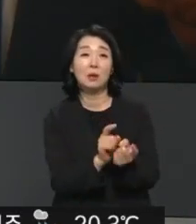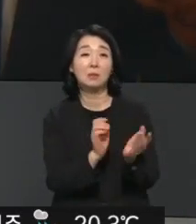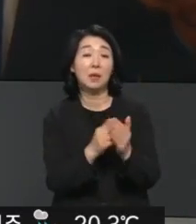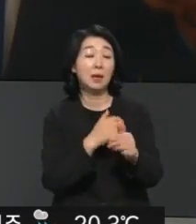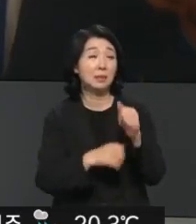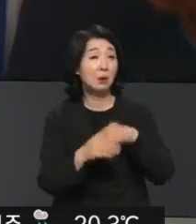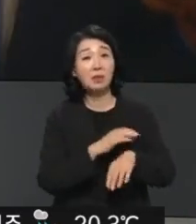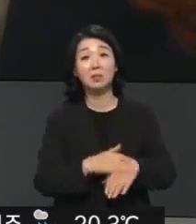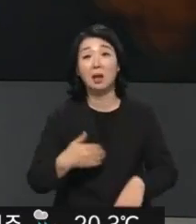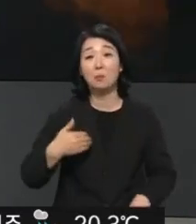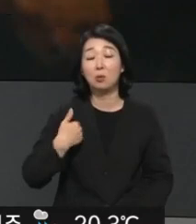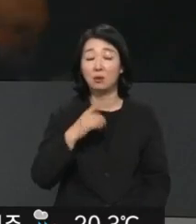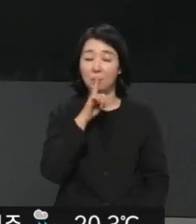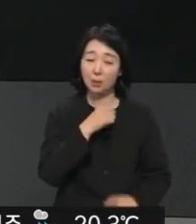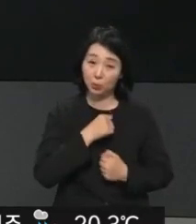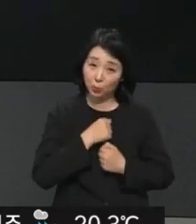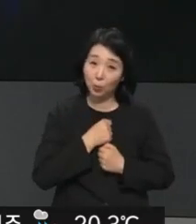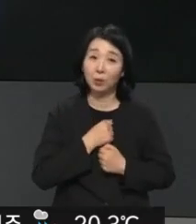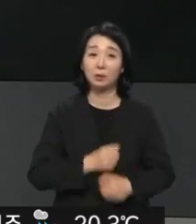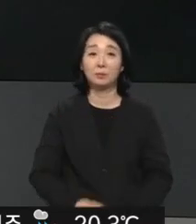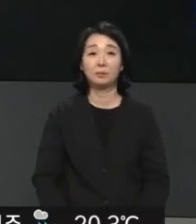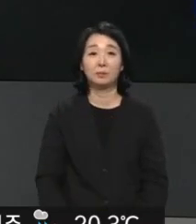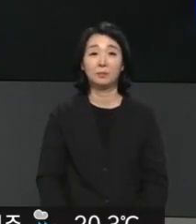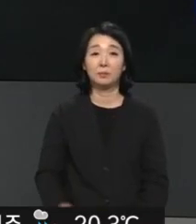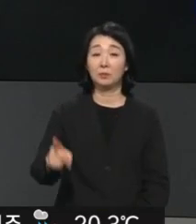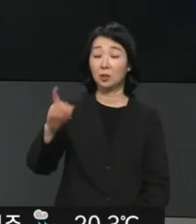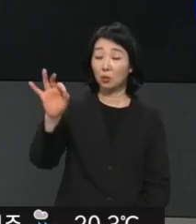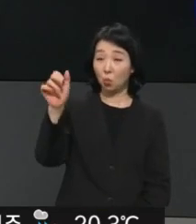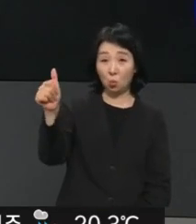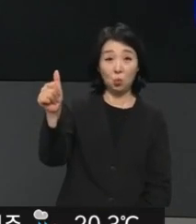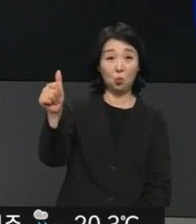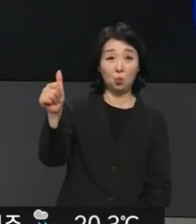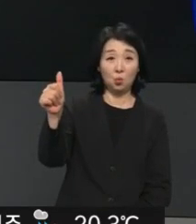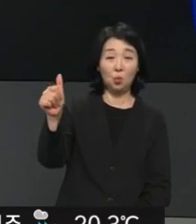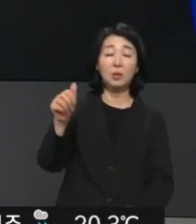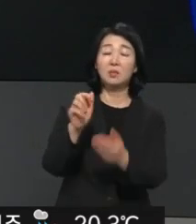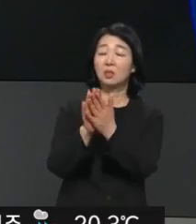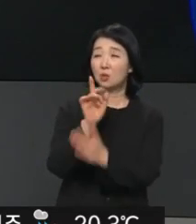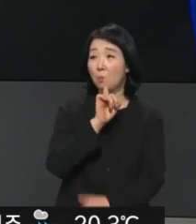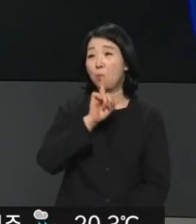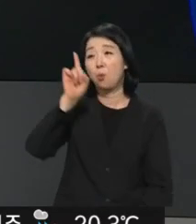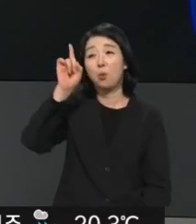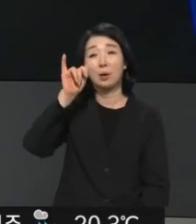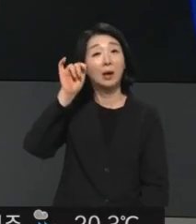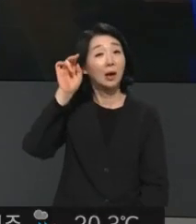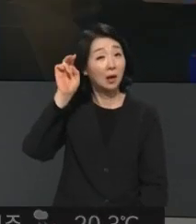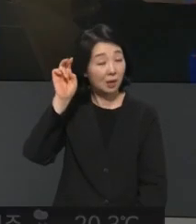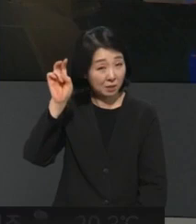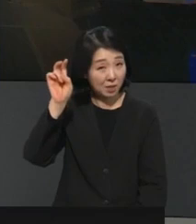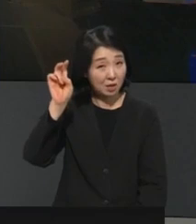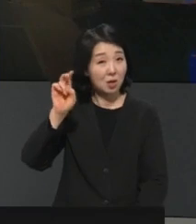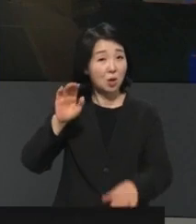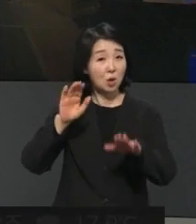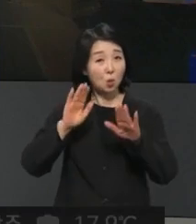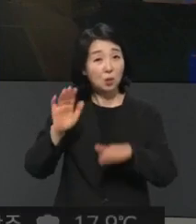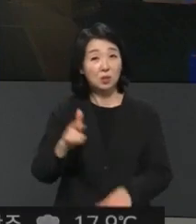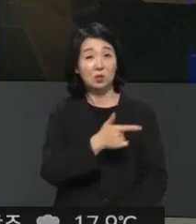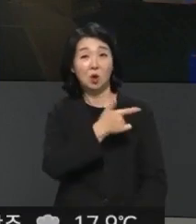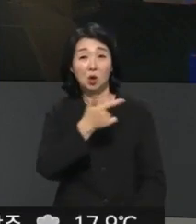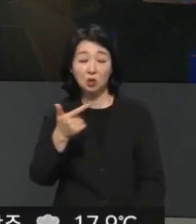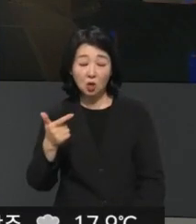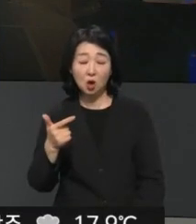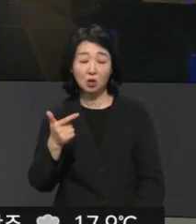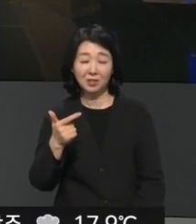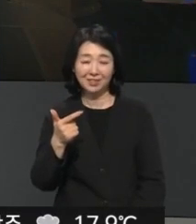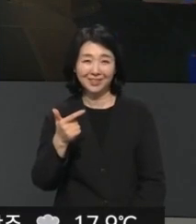잘 모른다고 말을 아꼈습니다. 하지만 송 전 대표가 직접 보고를 받았을 것으로 추정되는 정황, 오늘 저녁 저희